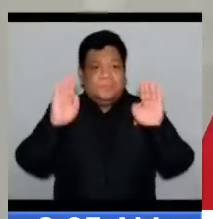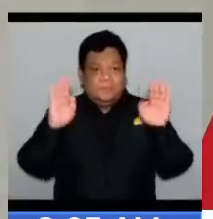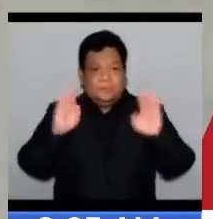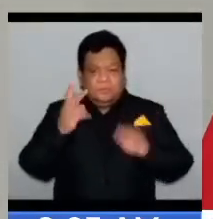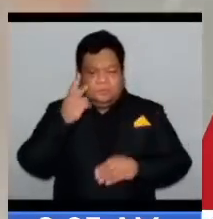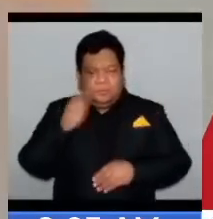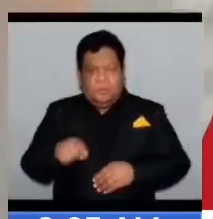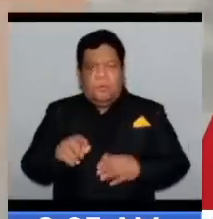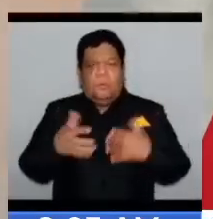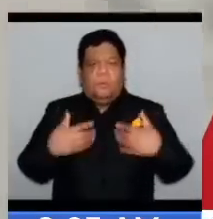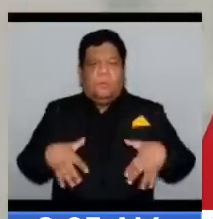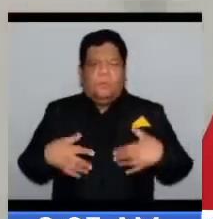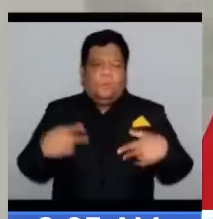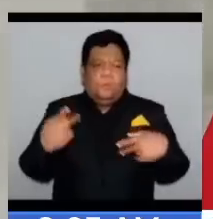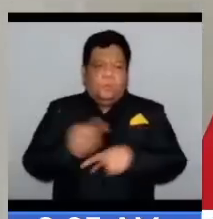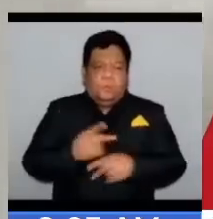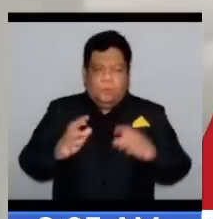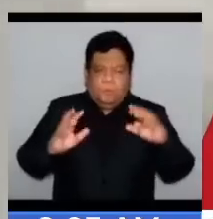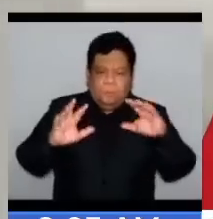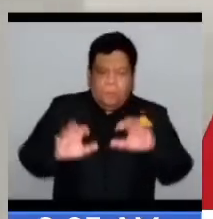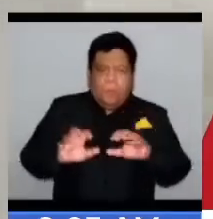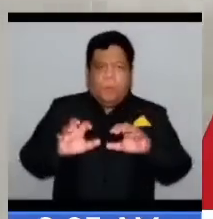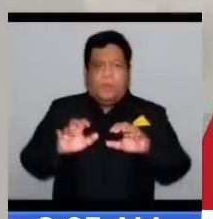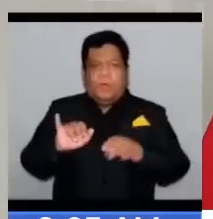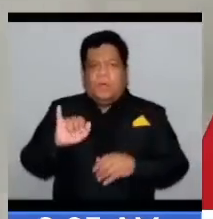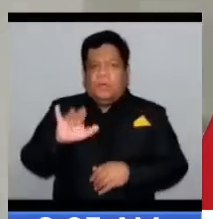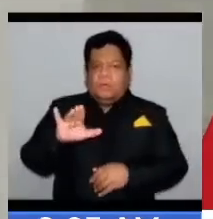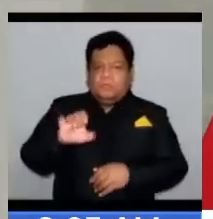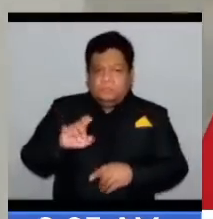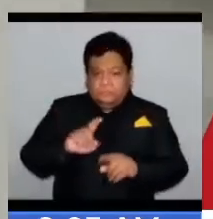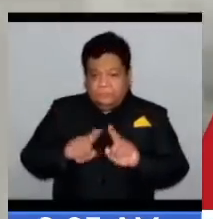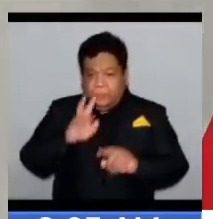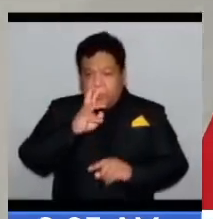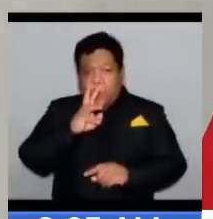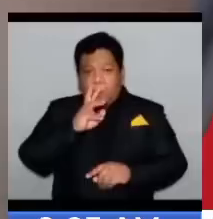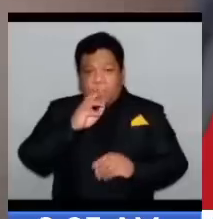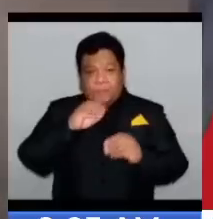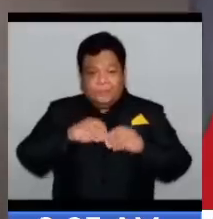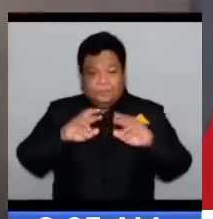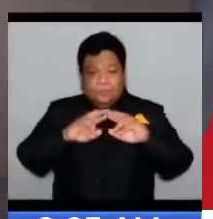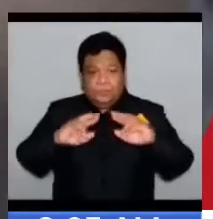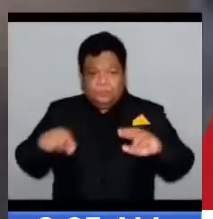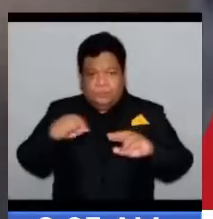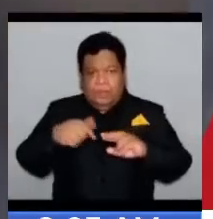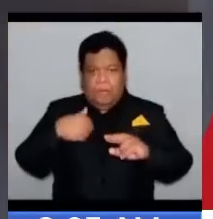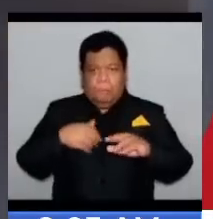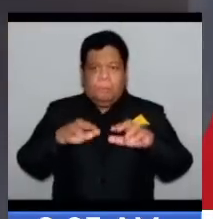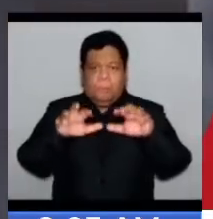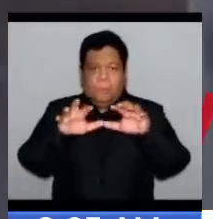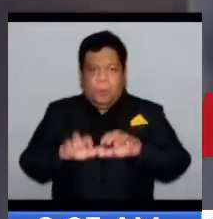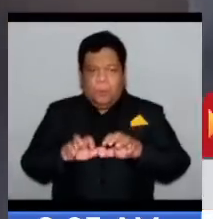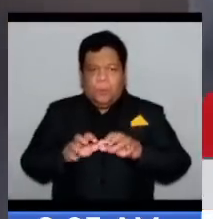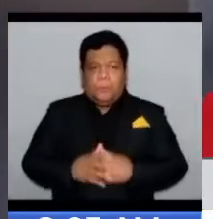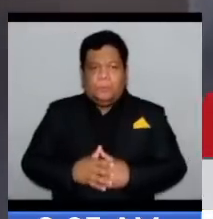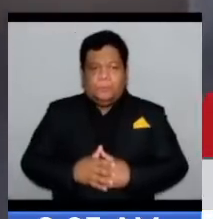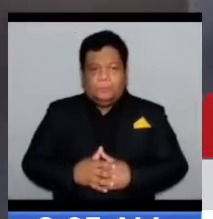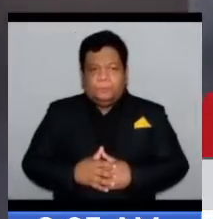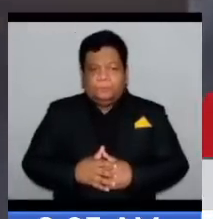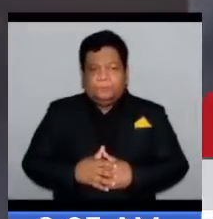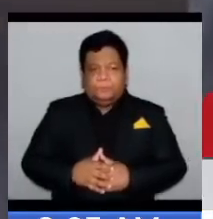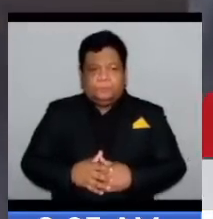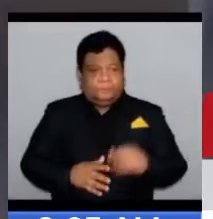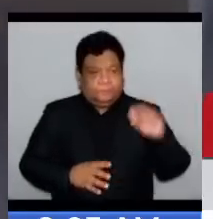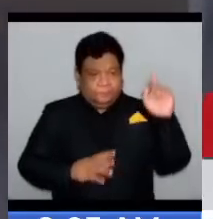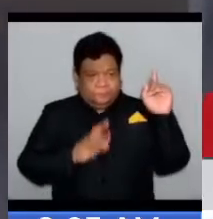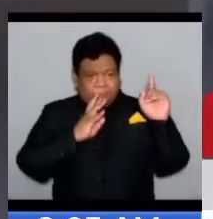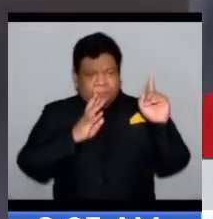kahapon, nagyelo na ang naipong tubig sa bubong ng greenhouse. Okay naman siya, nakakapan. Alam na nila yung paano